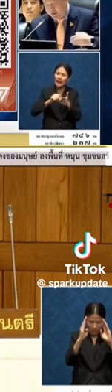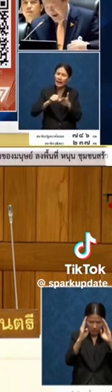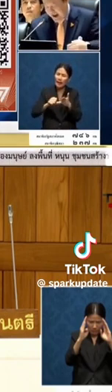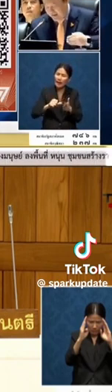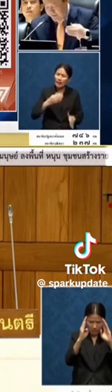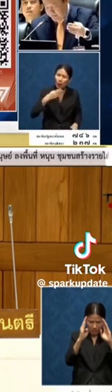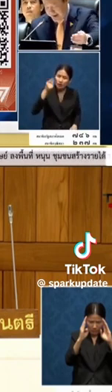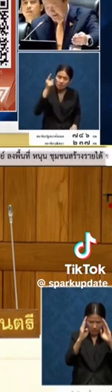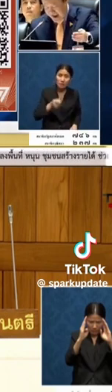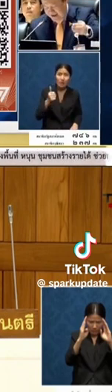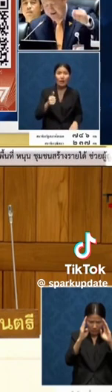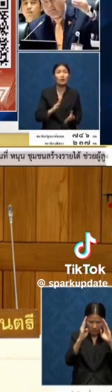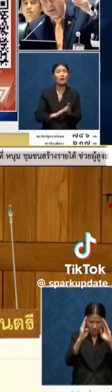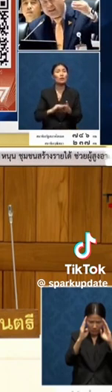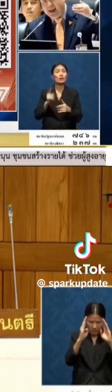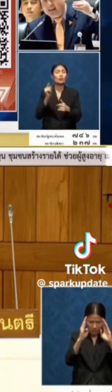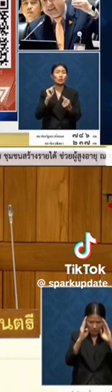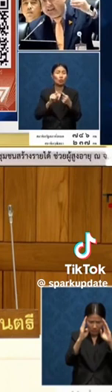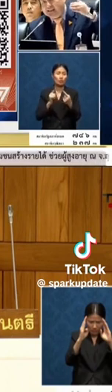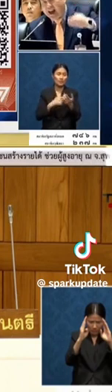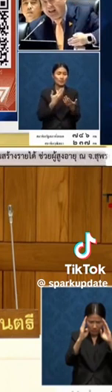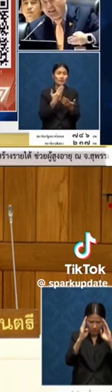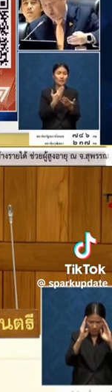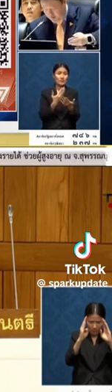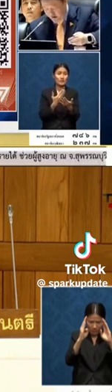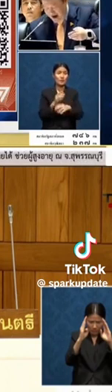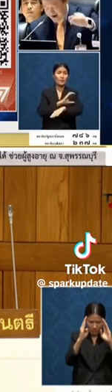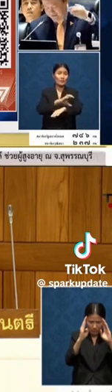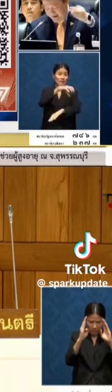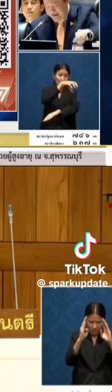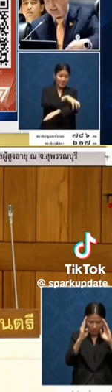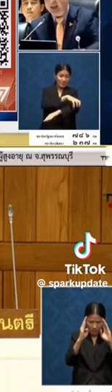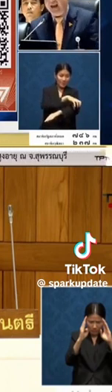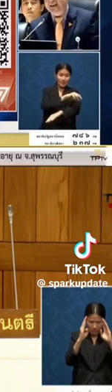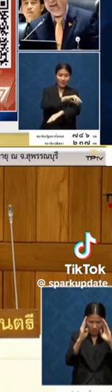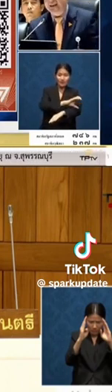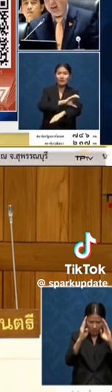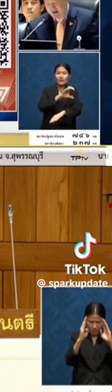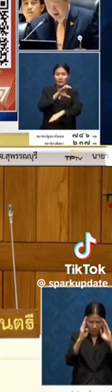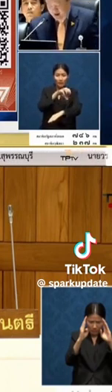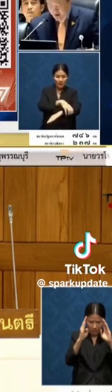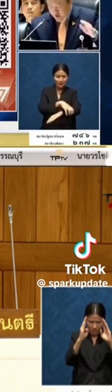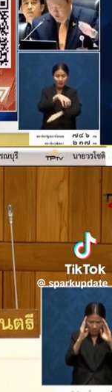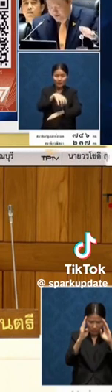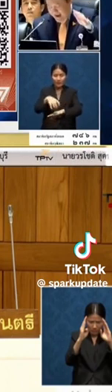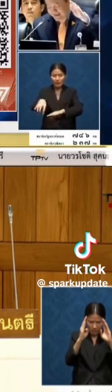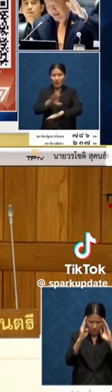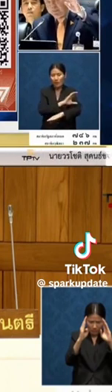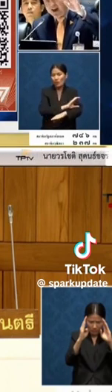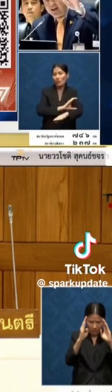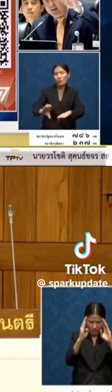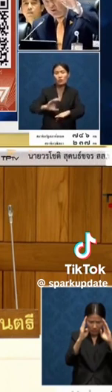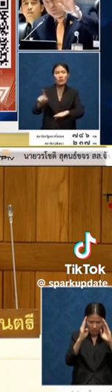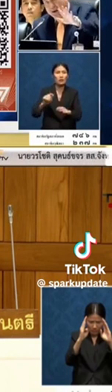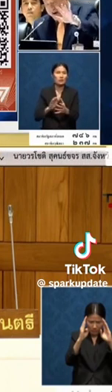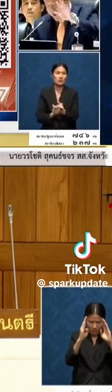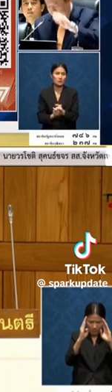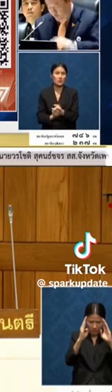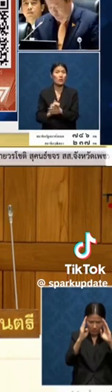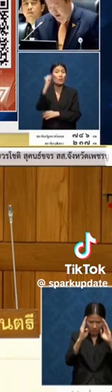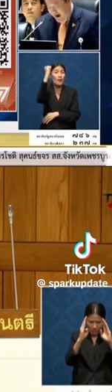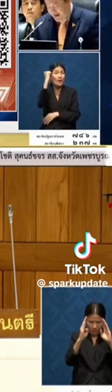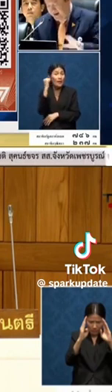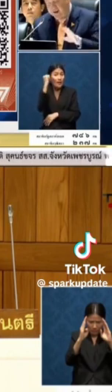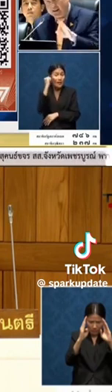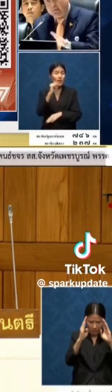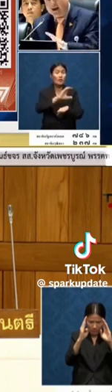ดต้นทางไปปลายทางไม่ใช่แค่จากสถานีรถไฟฟ้าไปอีกสถานีโครงสร้างที่ทำให้รถเมล์และรถ